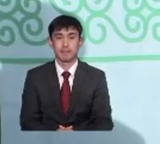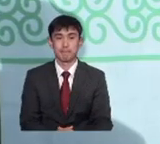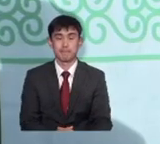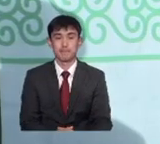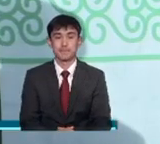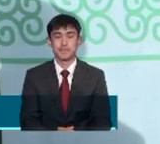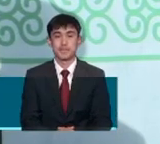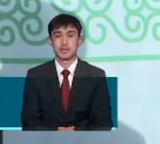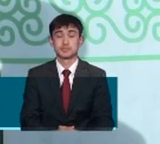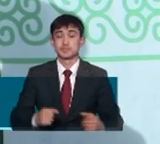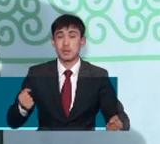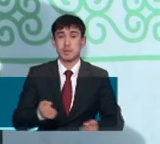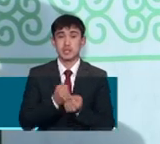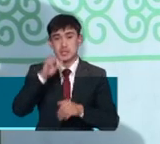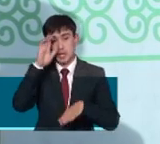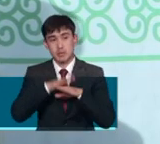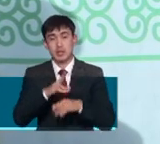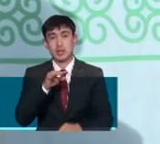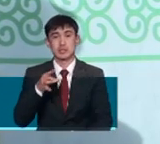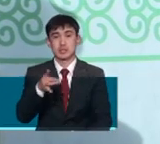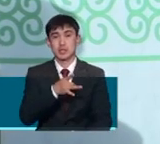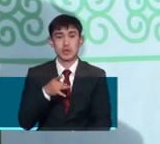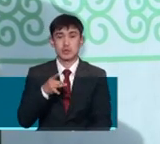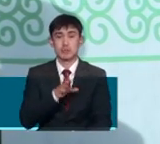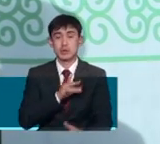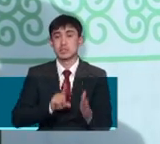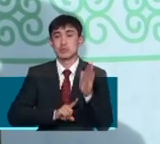а при поддержке акимата каратальский